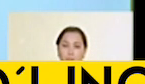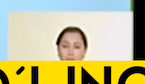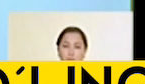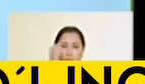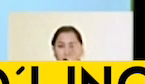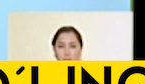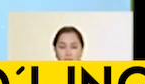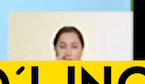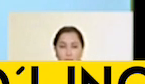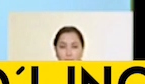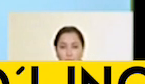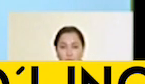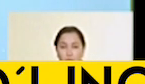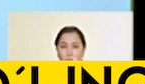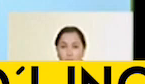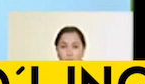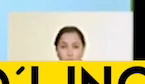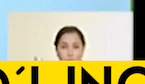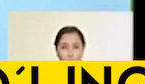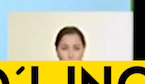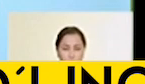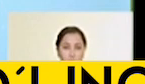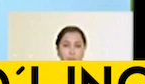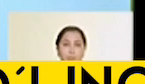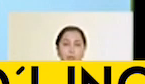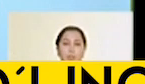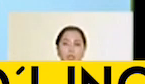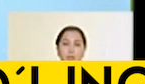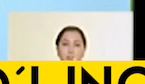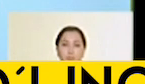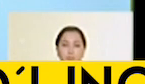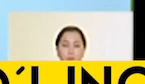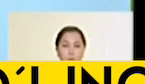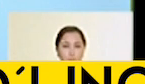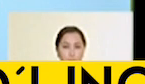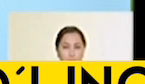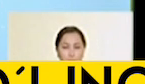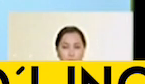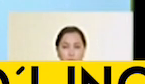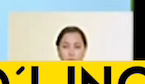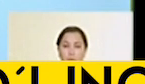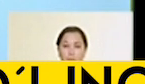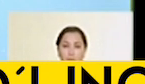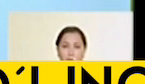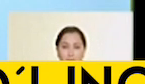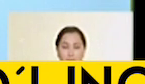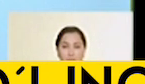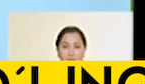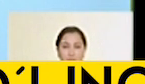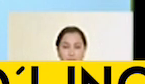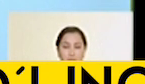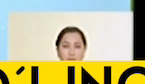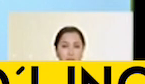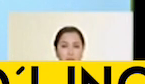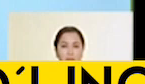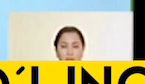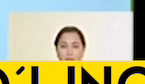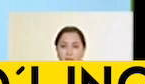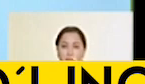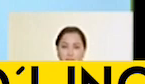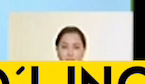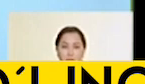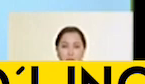1991-yildan boshlab bu kun mamlakatimizning bosh bayrami sifatida katta tantanalar